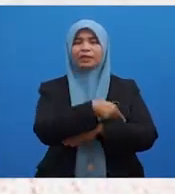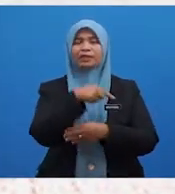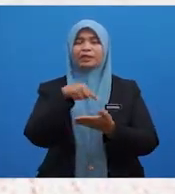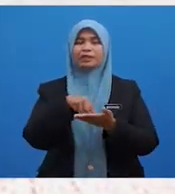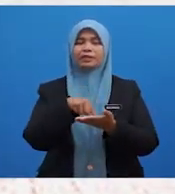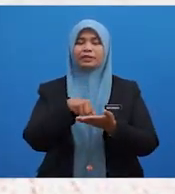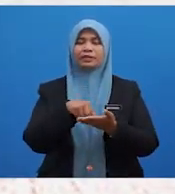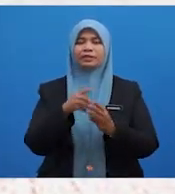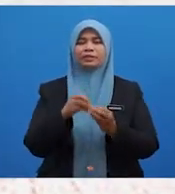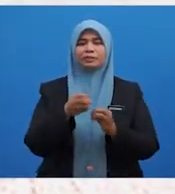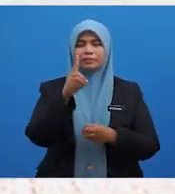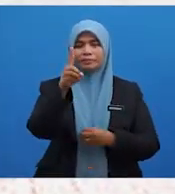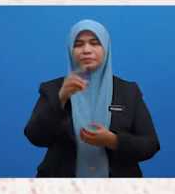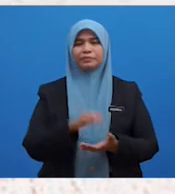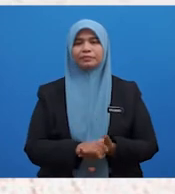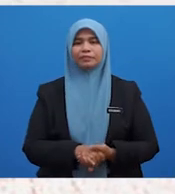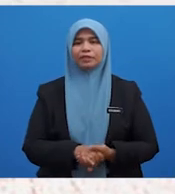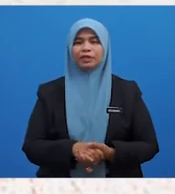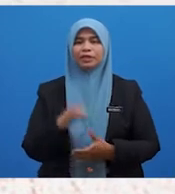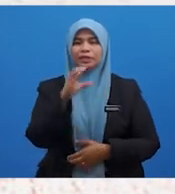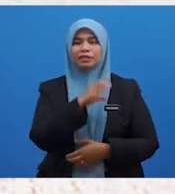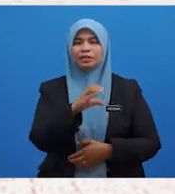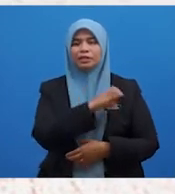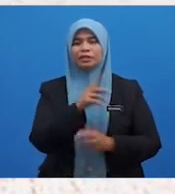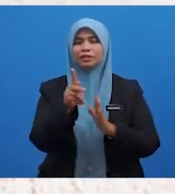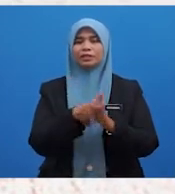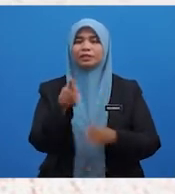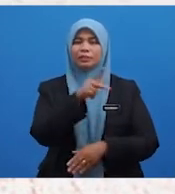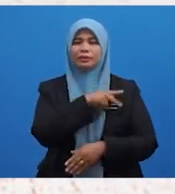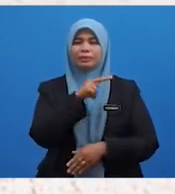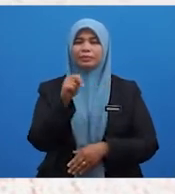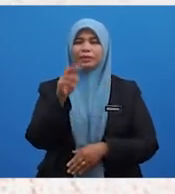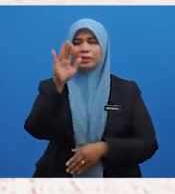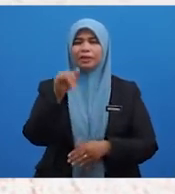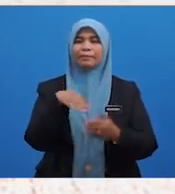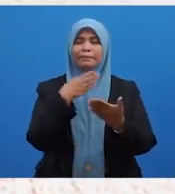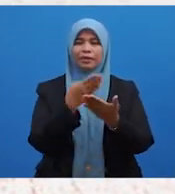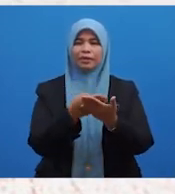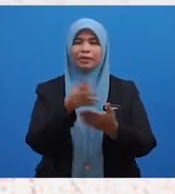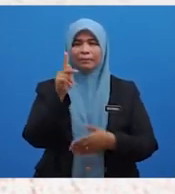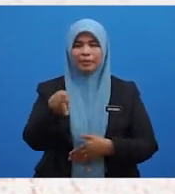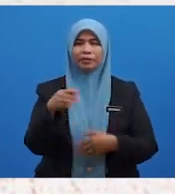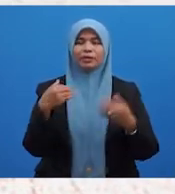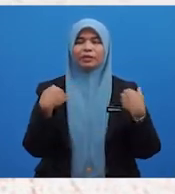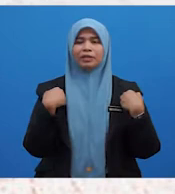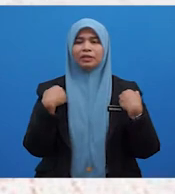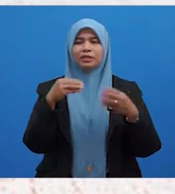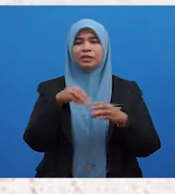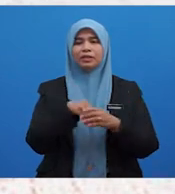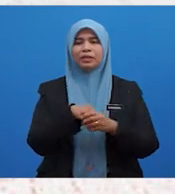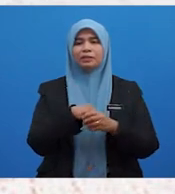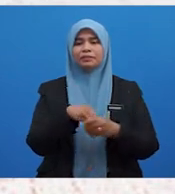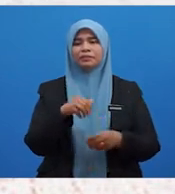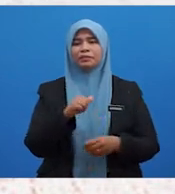ini. Pertama, ciri-ciri kepemimpinan yang baik perlu ada